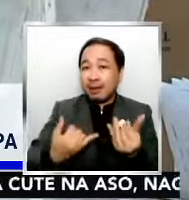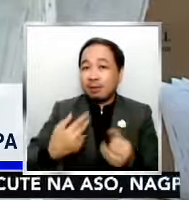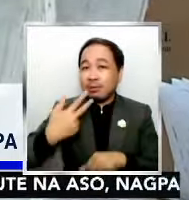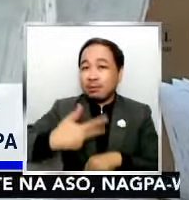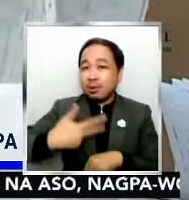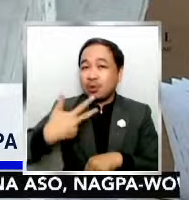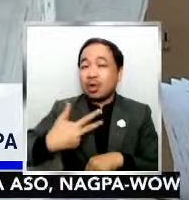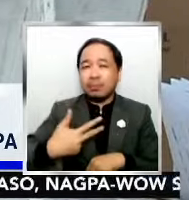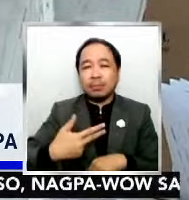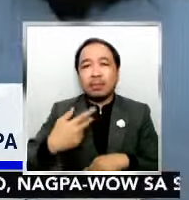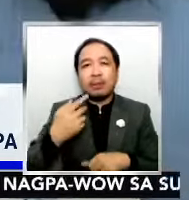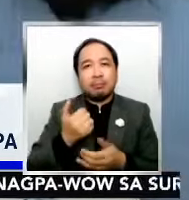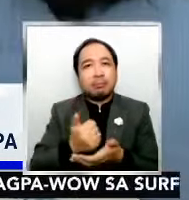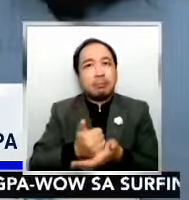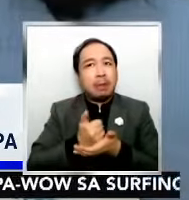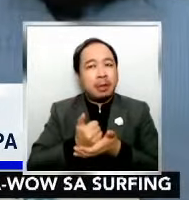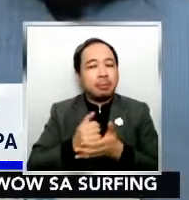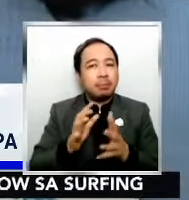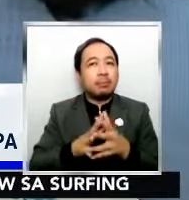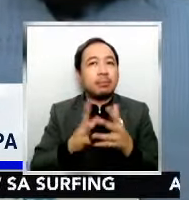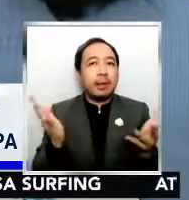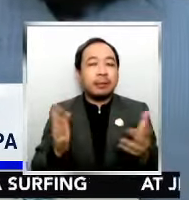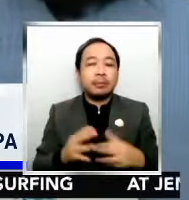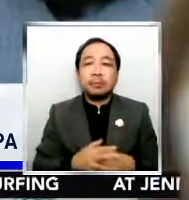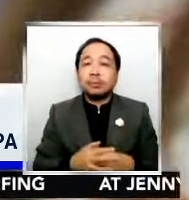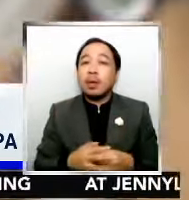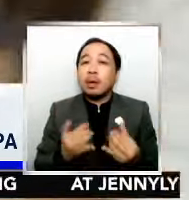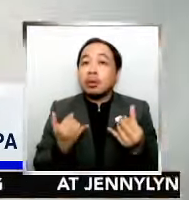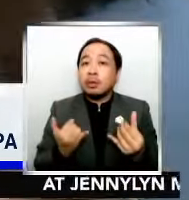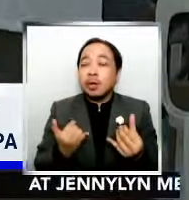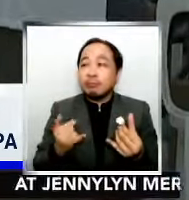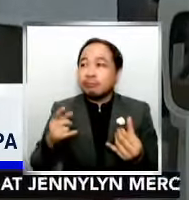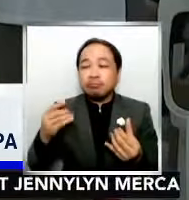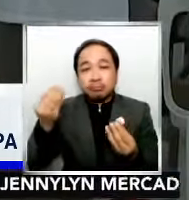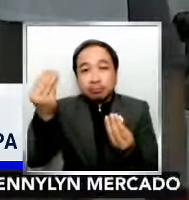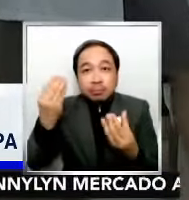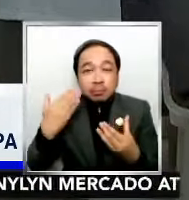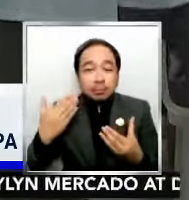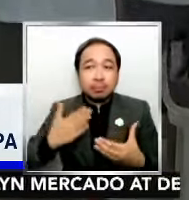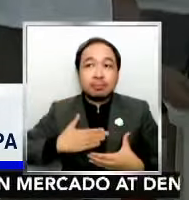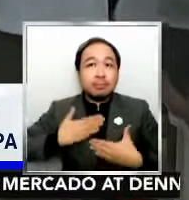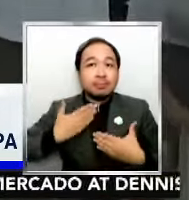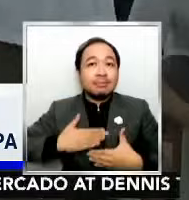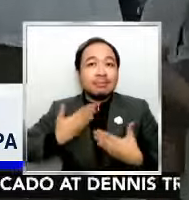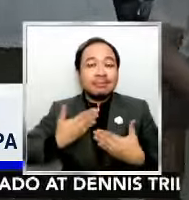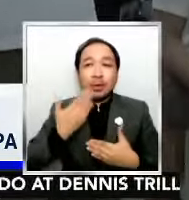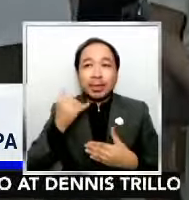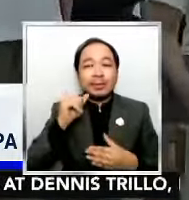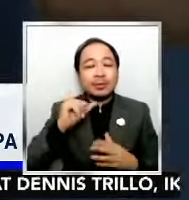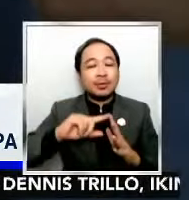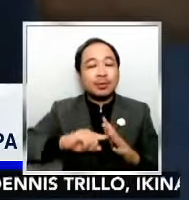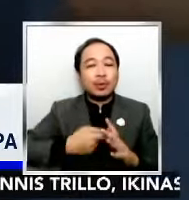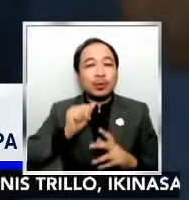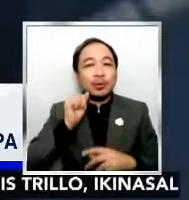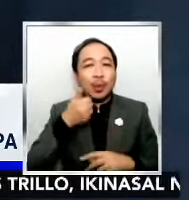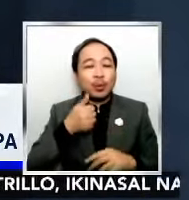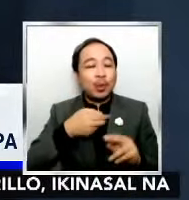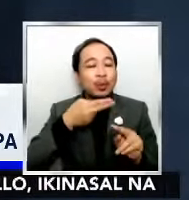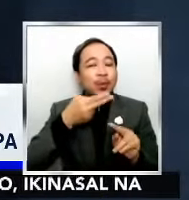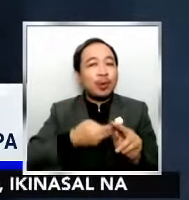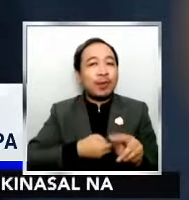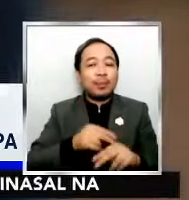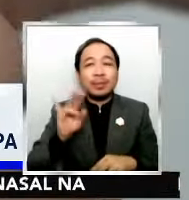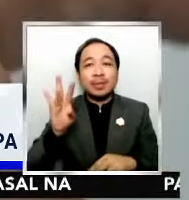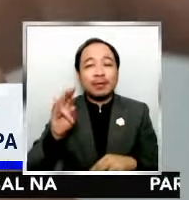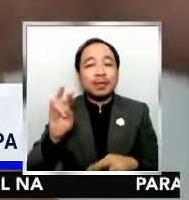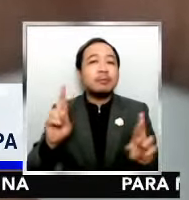laking tuwa raw ni John Emerson at mga kasamahan niya nang malamang simula bukas, November 17, bibigyan na ng booster shot